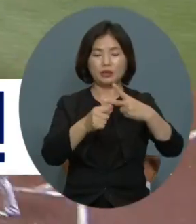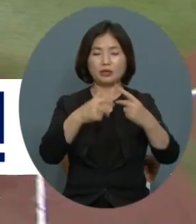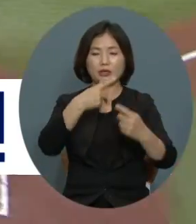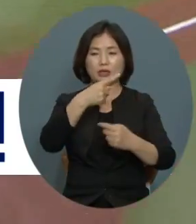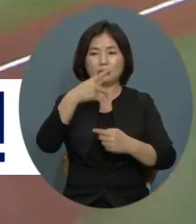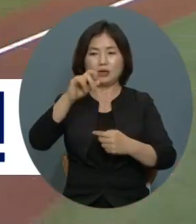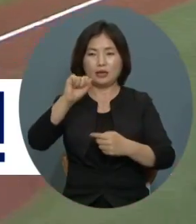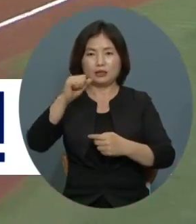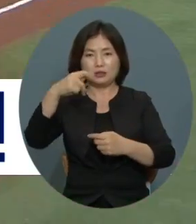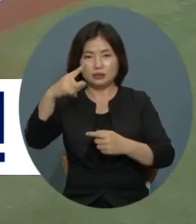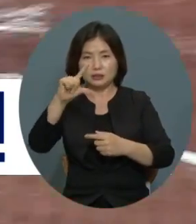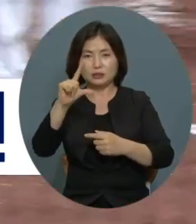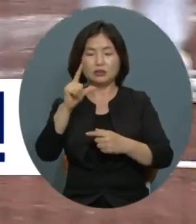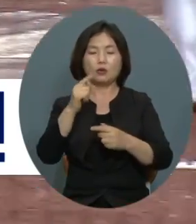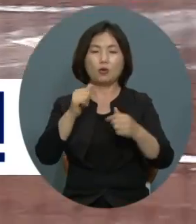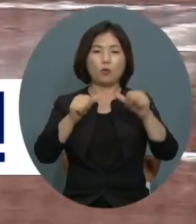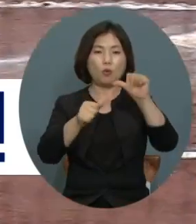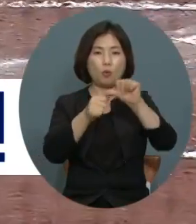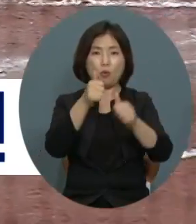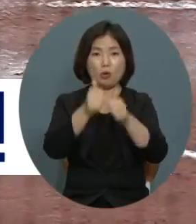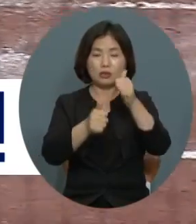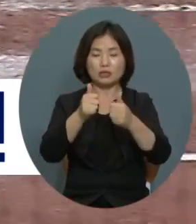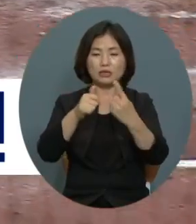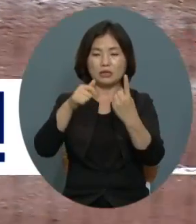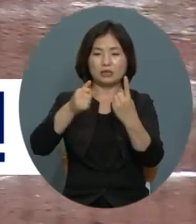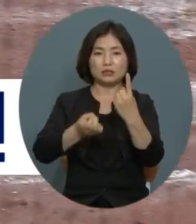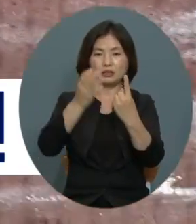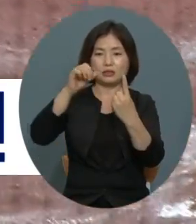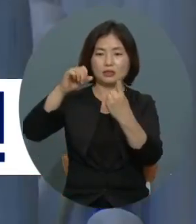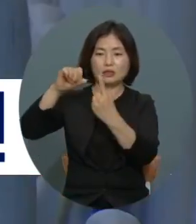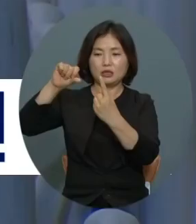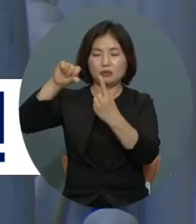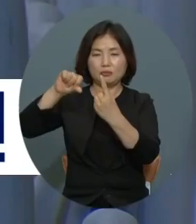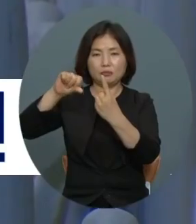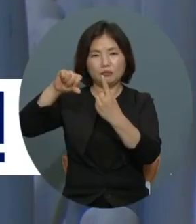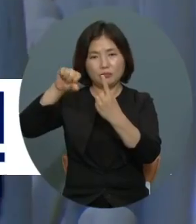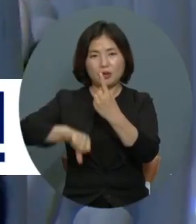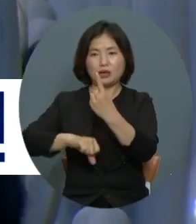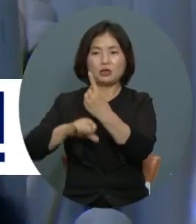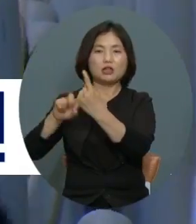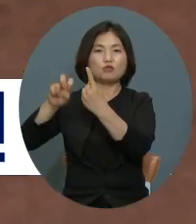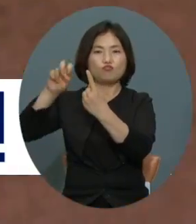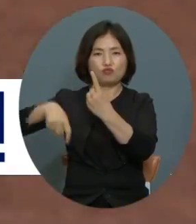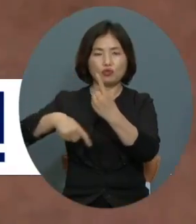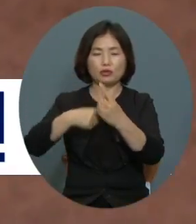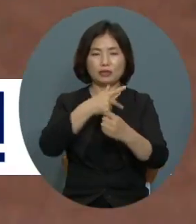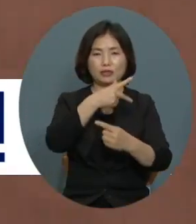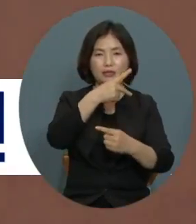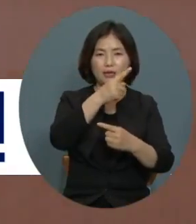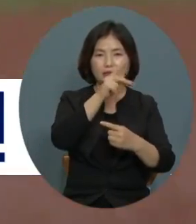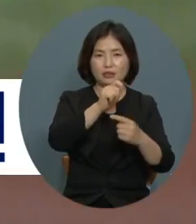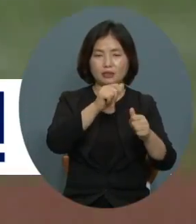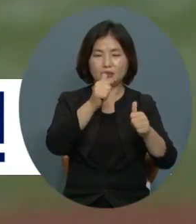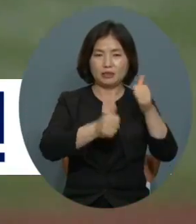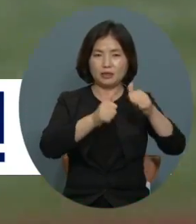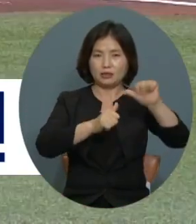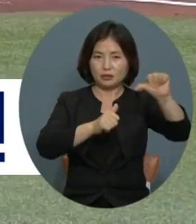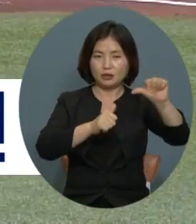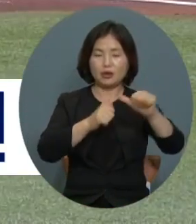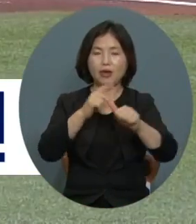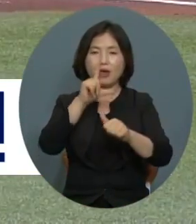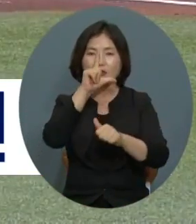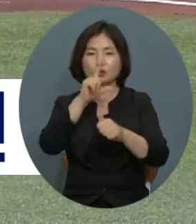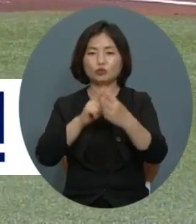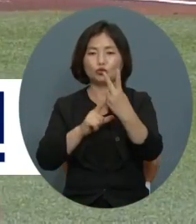KT와 LG를 상대로 한 5연전에서 1승 1무 3패를 기록한 삼성은 선두 KT와 5게임 차, 2위